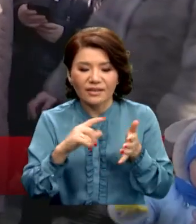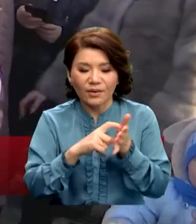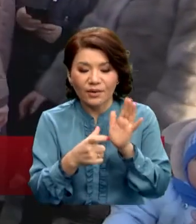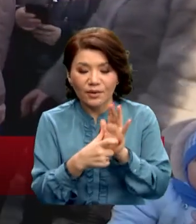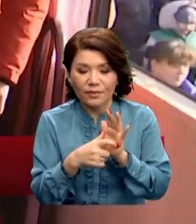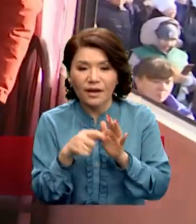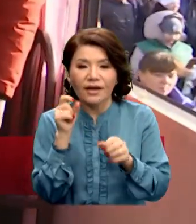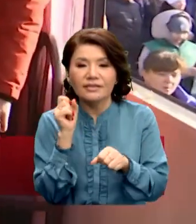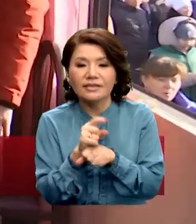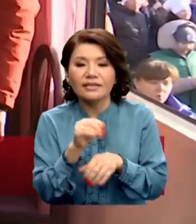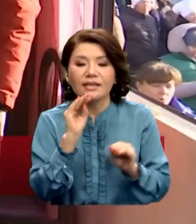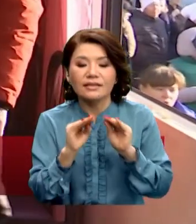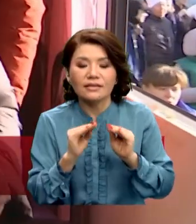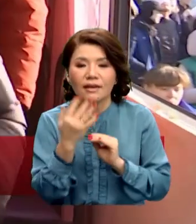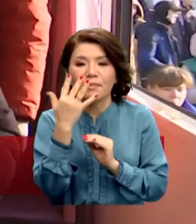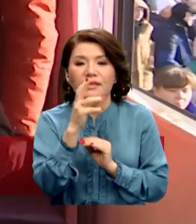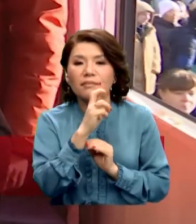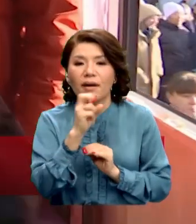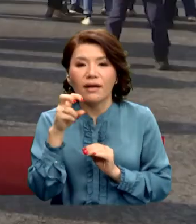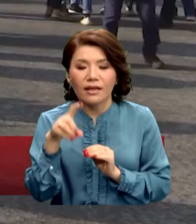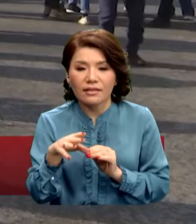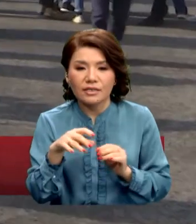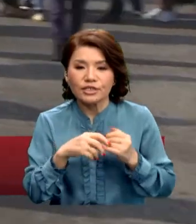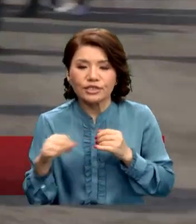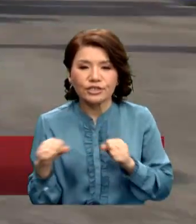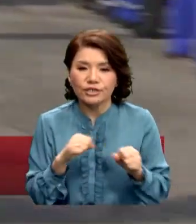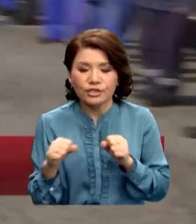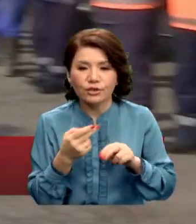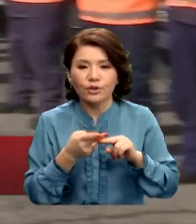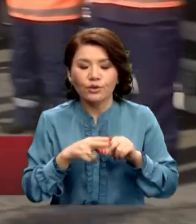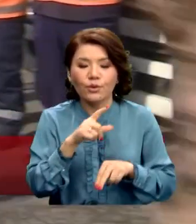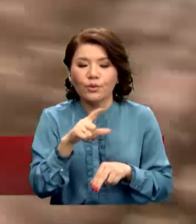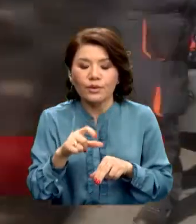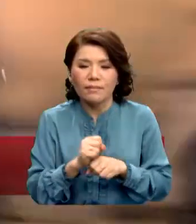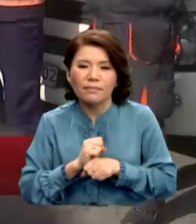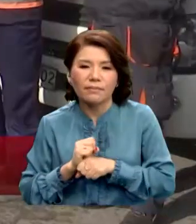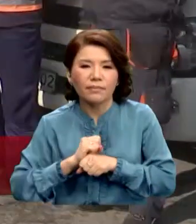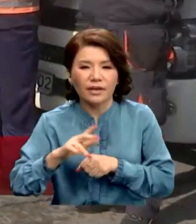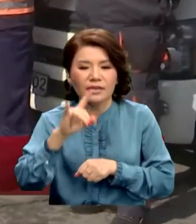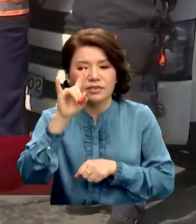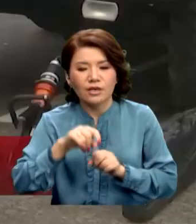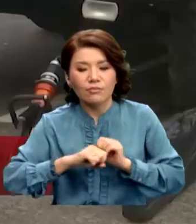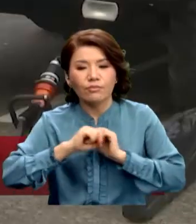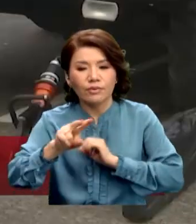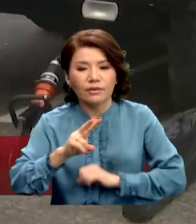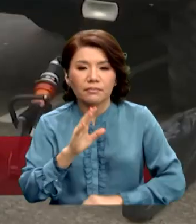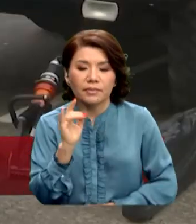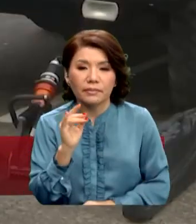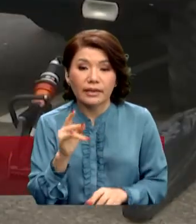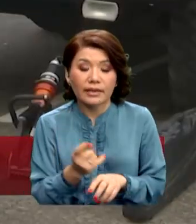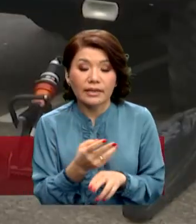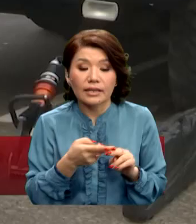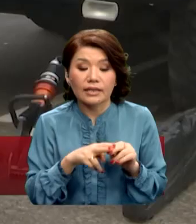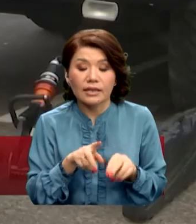задана программа всего на 5 баллов. При 9-бальном же землетрясении людей бы просто выбросило через окно симулятора. Но в этот раз